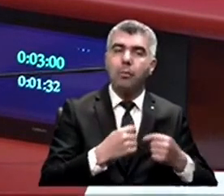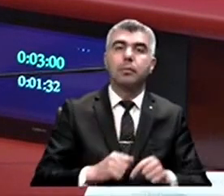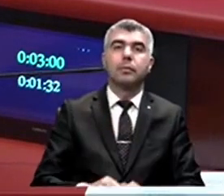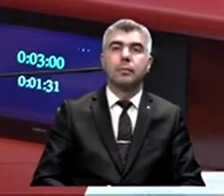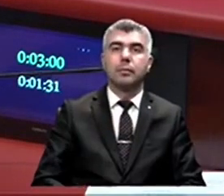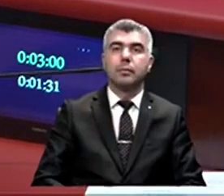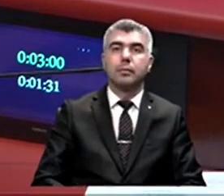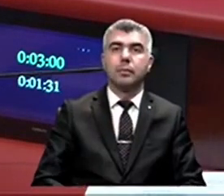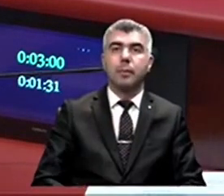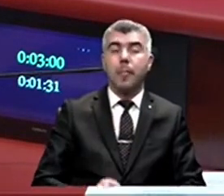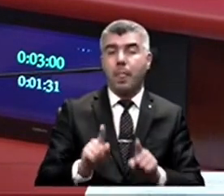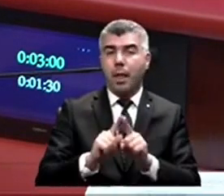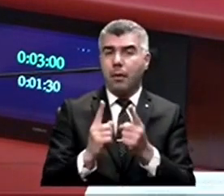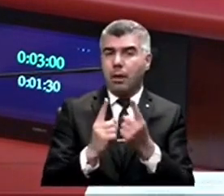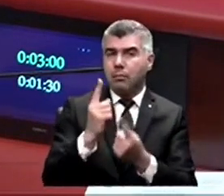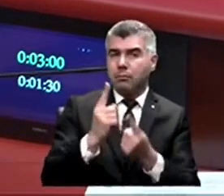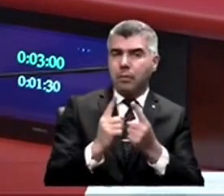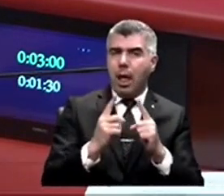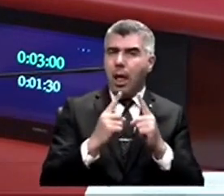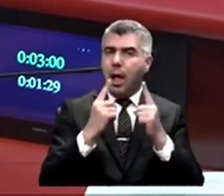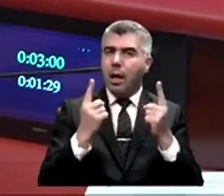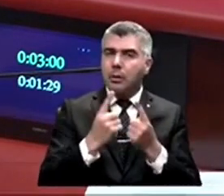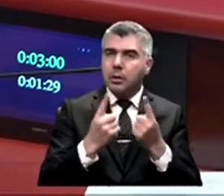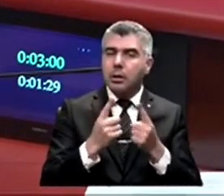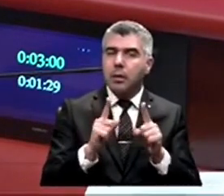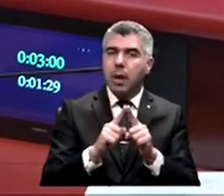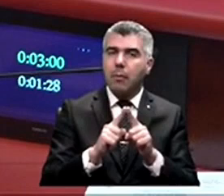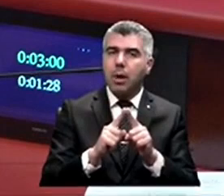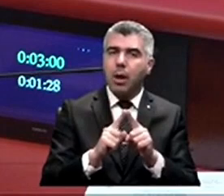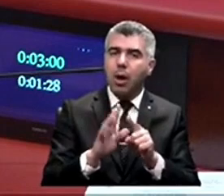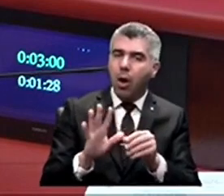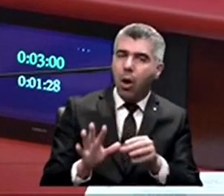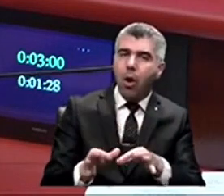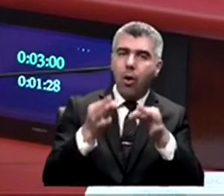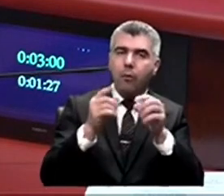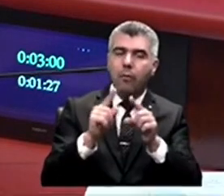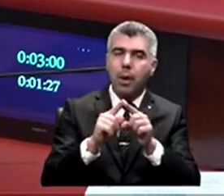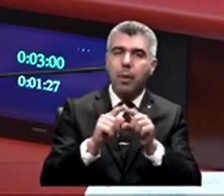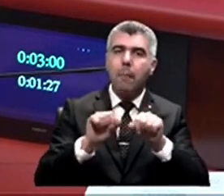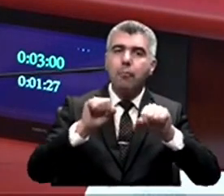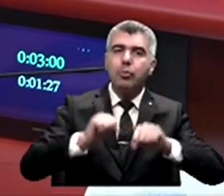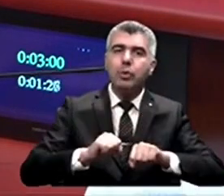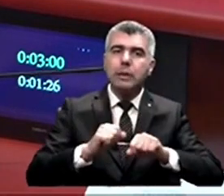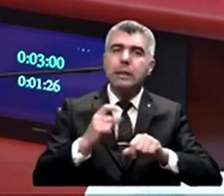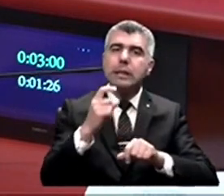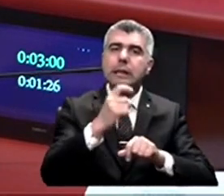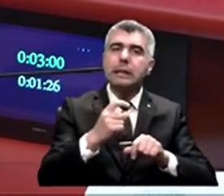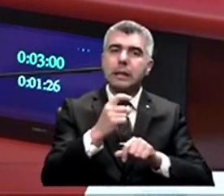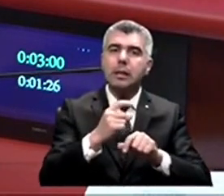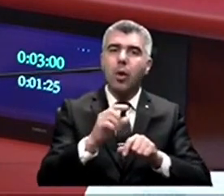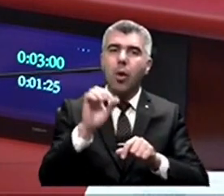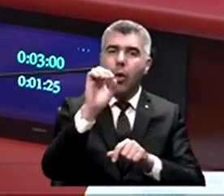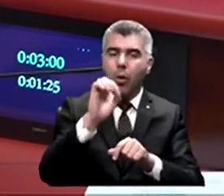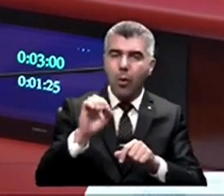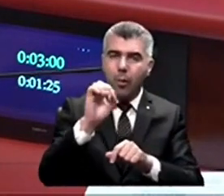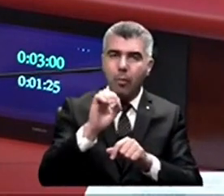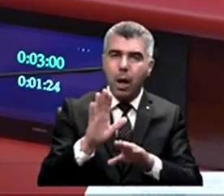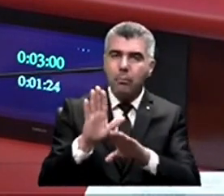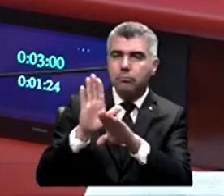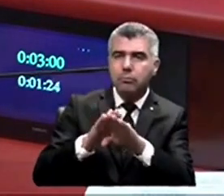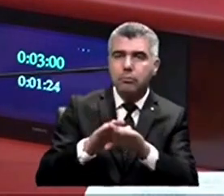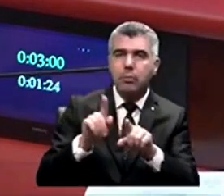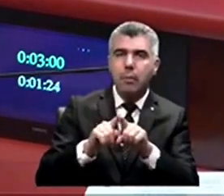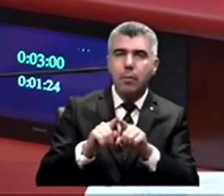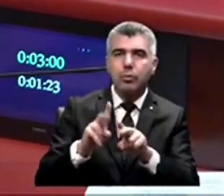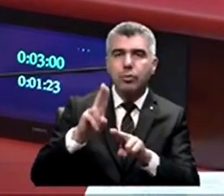عدا ذلك يعني المسائل العاديه، احداث المجلس العلمي المغربي لاوروبا، فتح قنوات التواصل والتعاون، دعوات ممثلين عن الجاليه